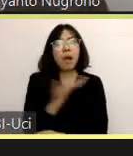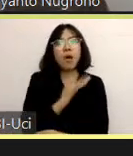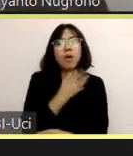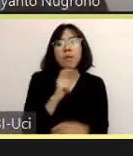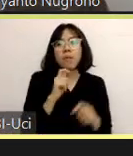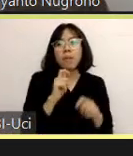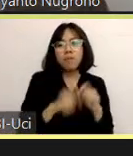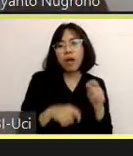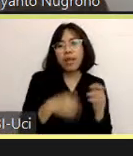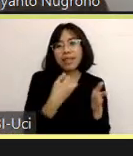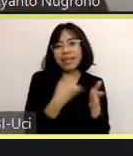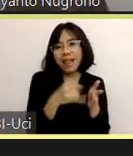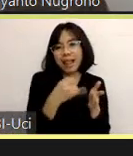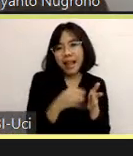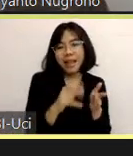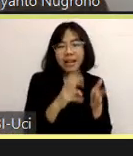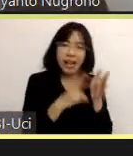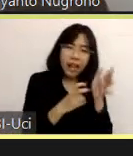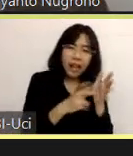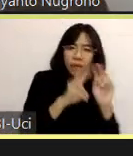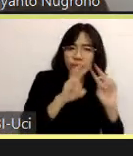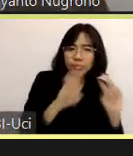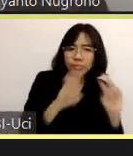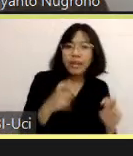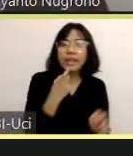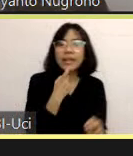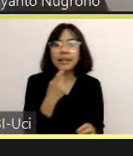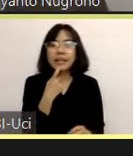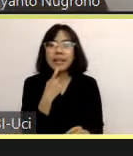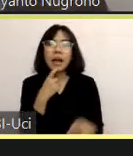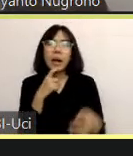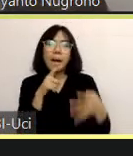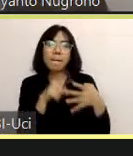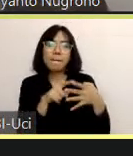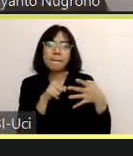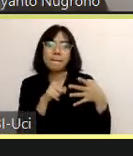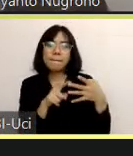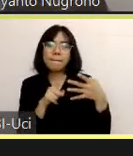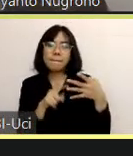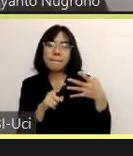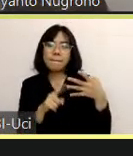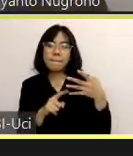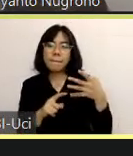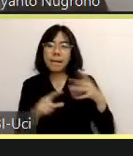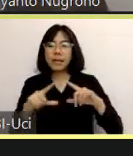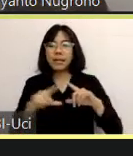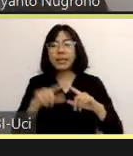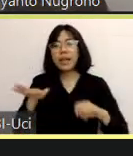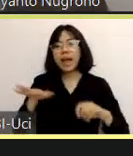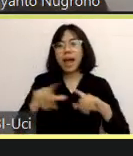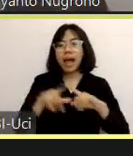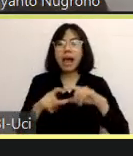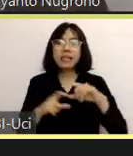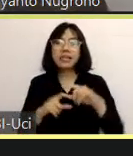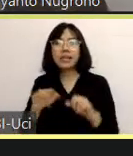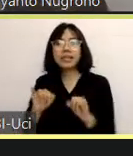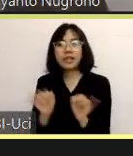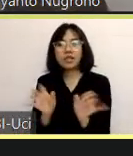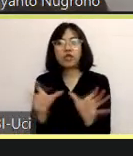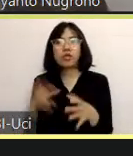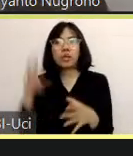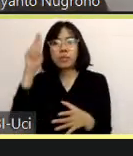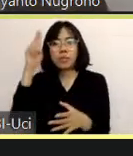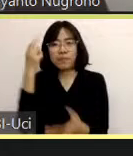terhadap 4 asas atau lembaga atau institusi akuntabilitas pemerintahan